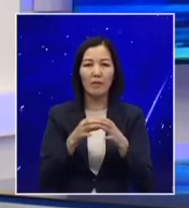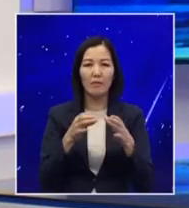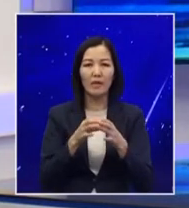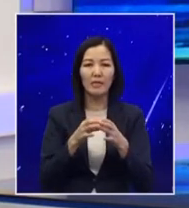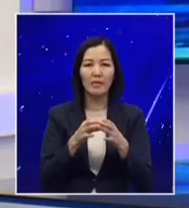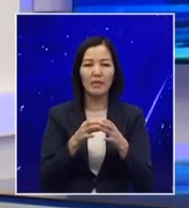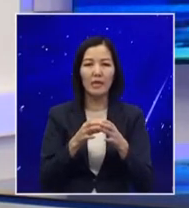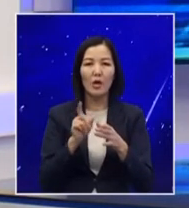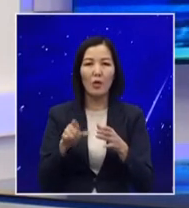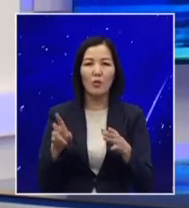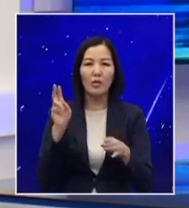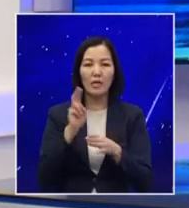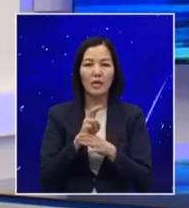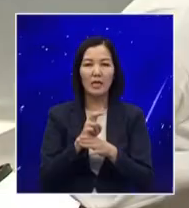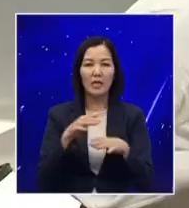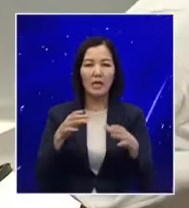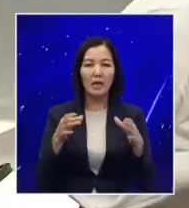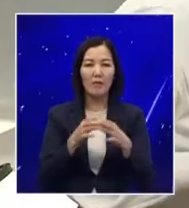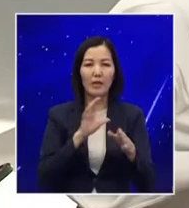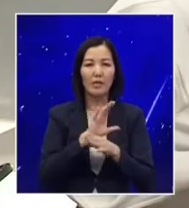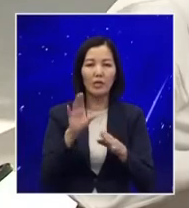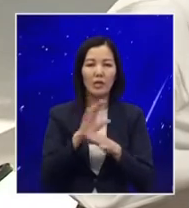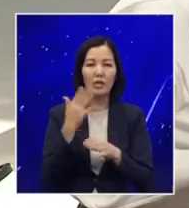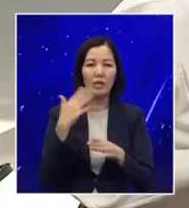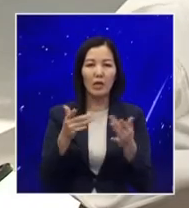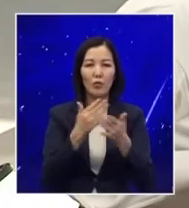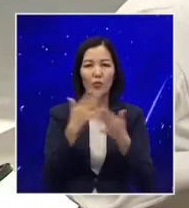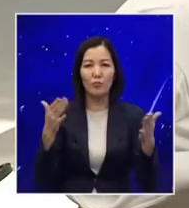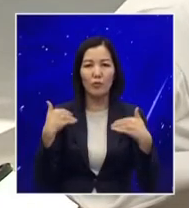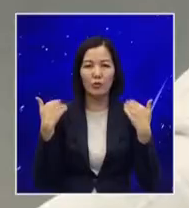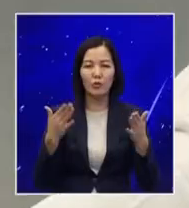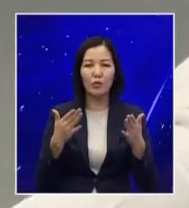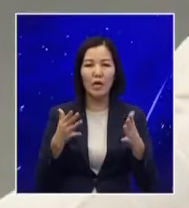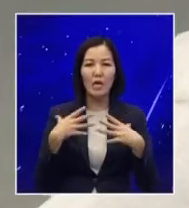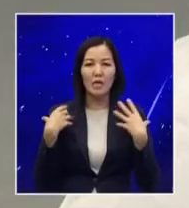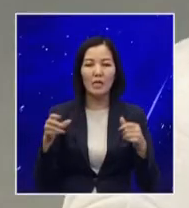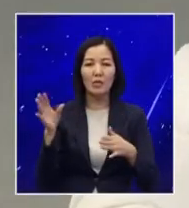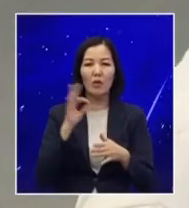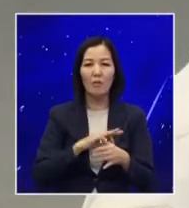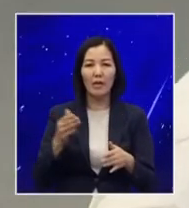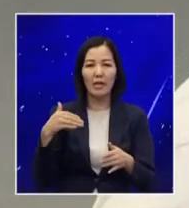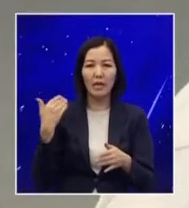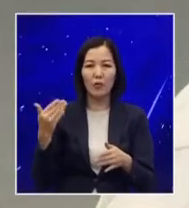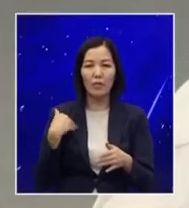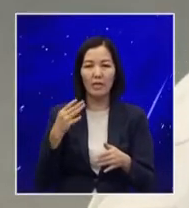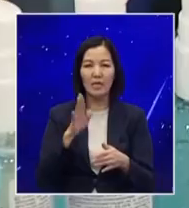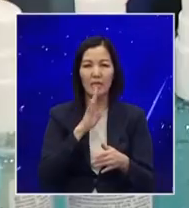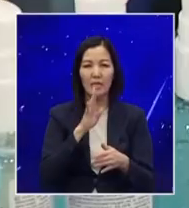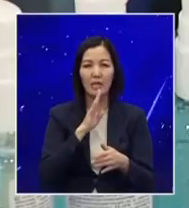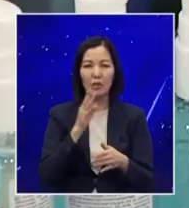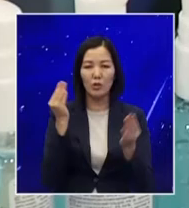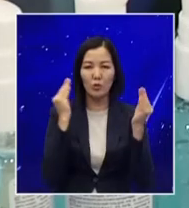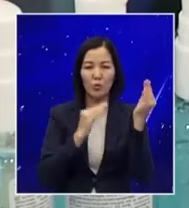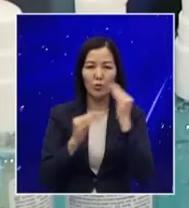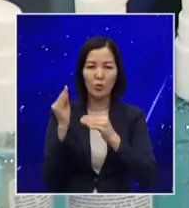келді. Олар тұрғындарға компанияда шығарылатын ел өнім түрін сұнды. Мұнда денсаулыққа пайдалы дәрумендер мен қыз